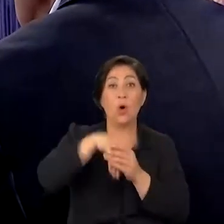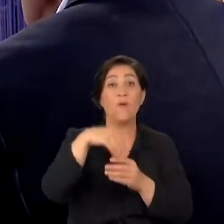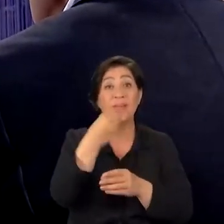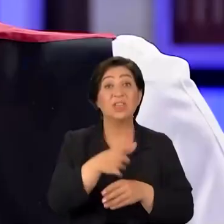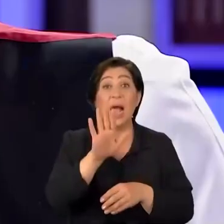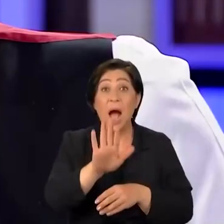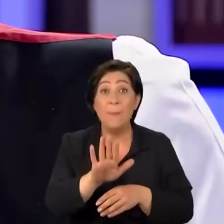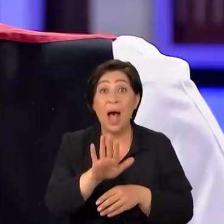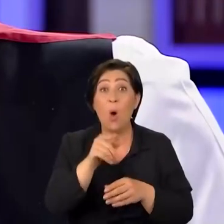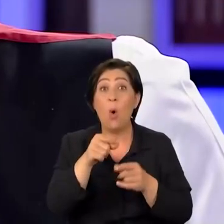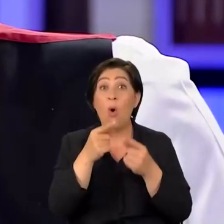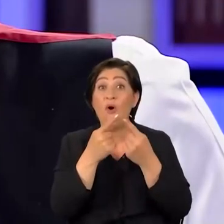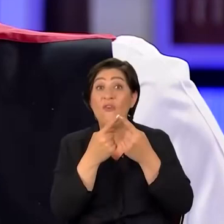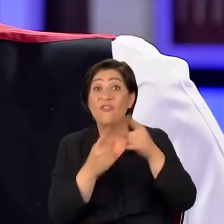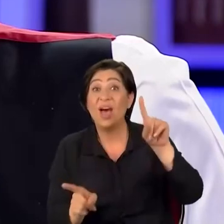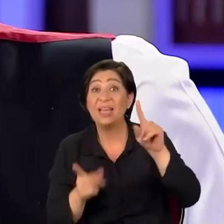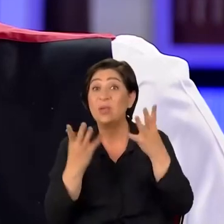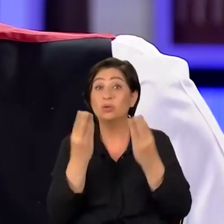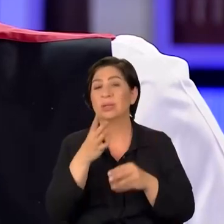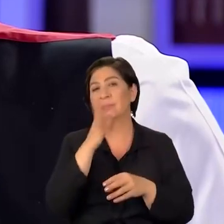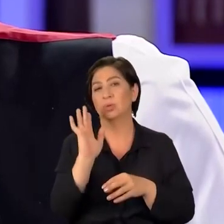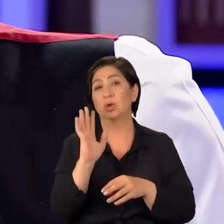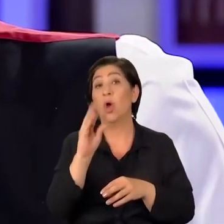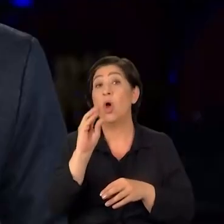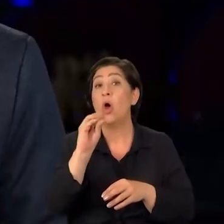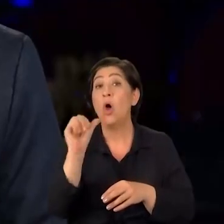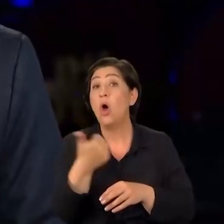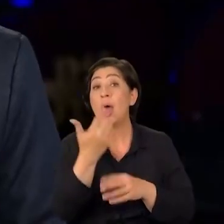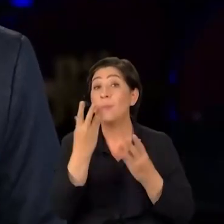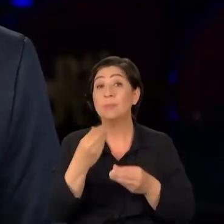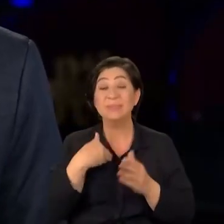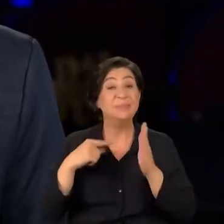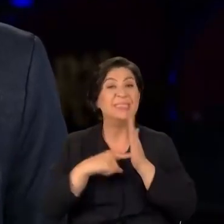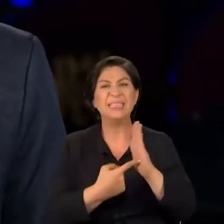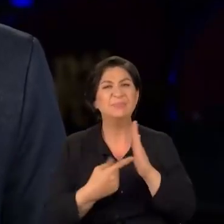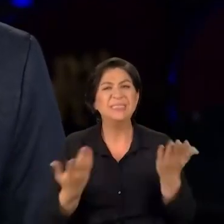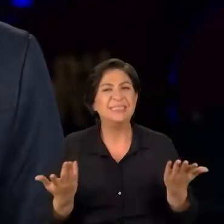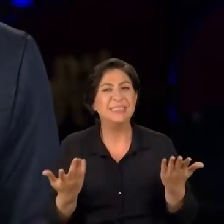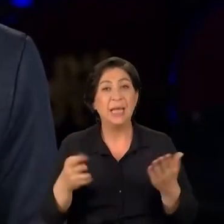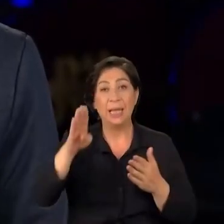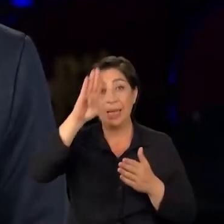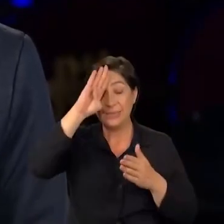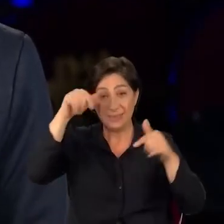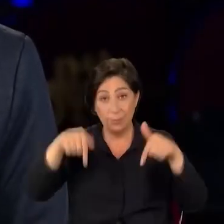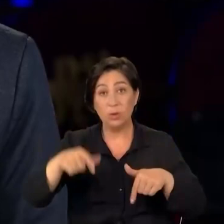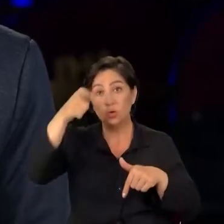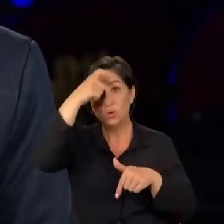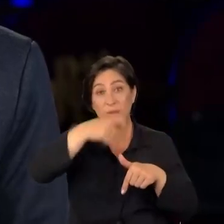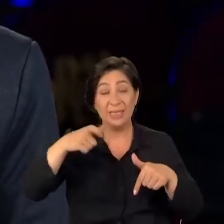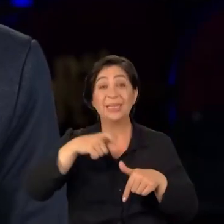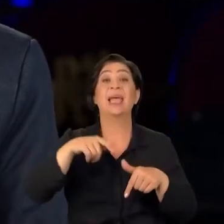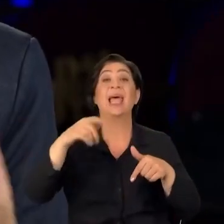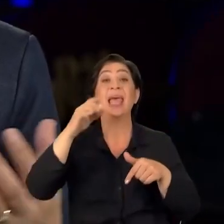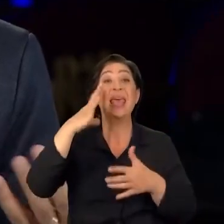verecek. Ama o farkın ne olacağını bilmiyoruz. Ama önemli olan bizim tespitimiz şudur ki İstanbul'da da Türkiye'de de